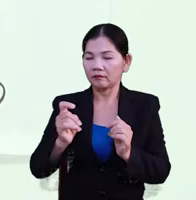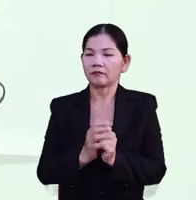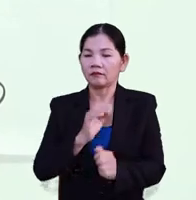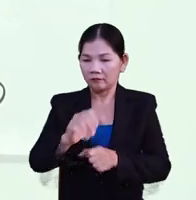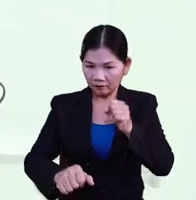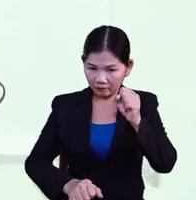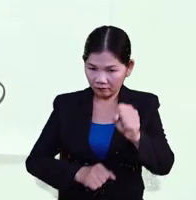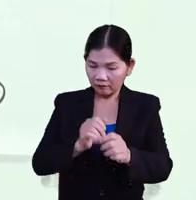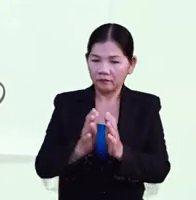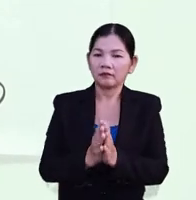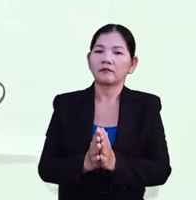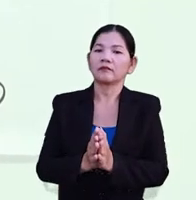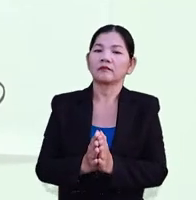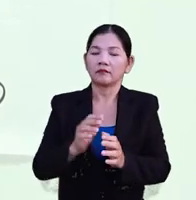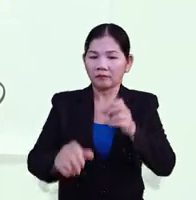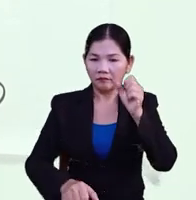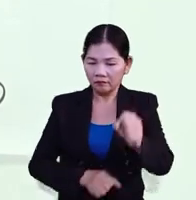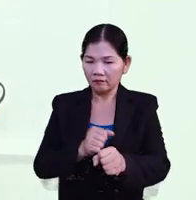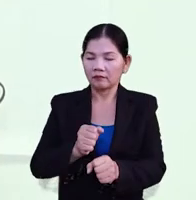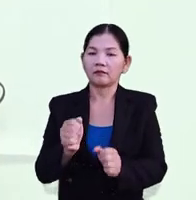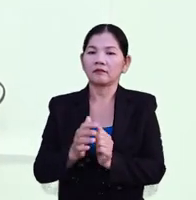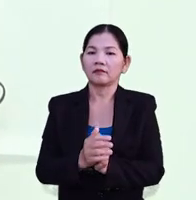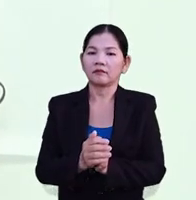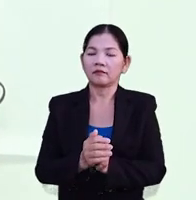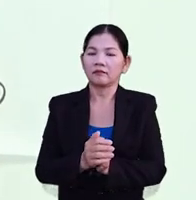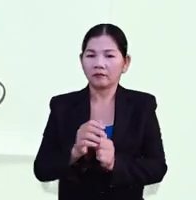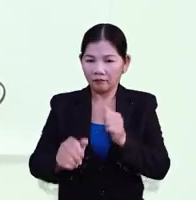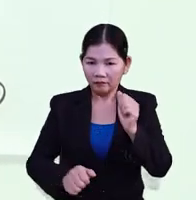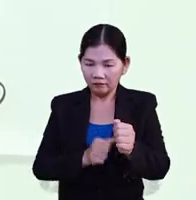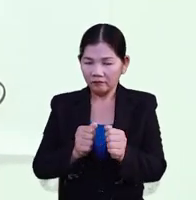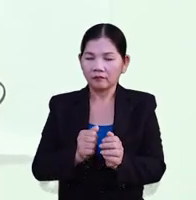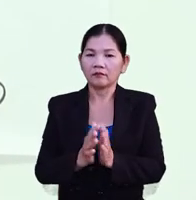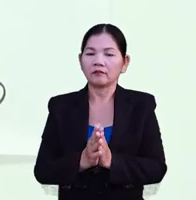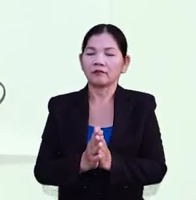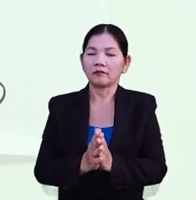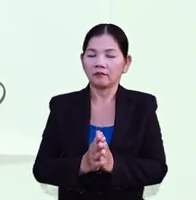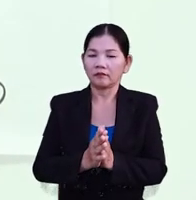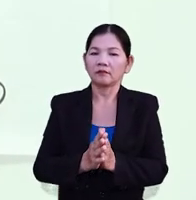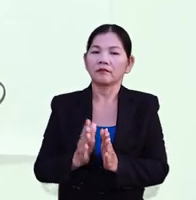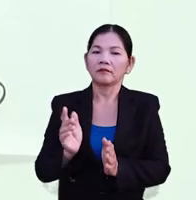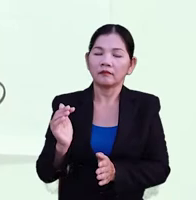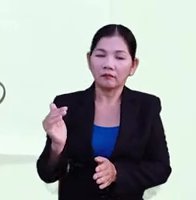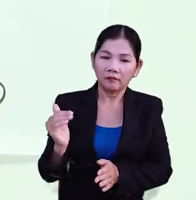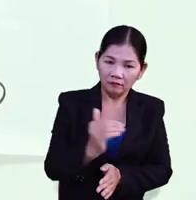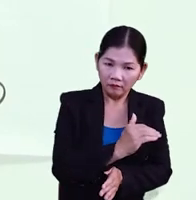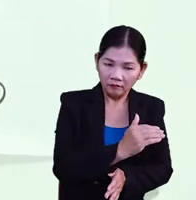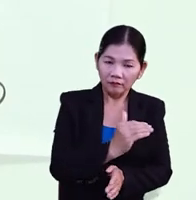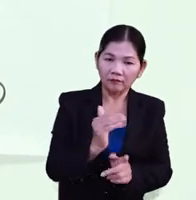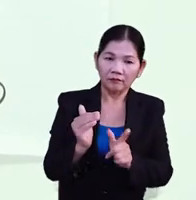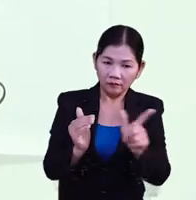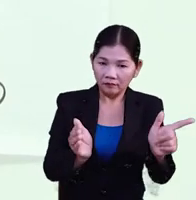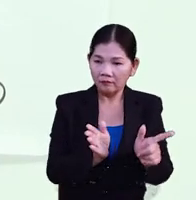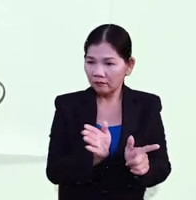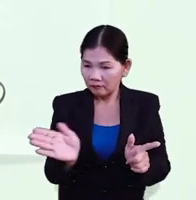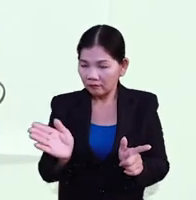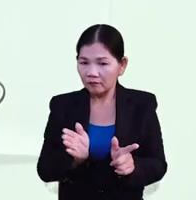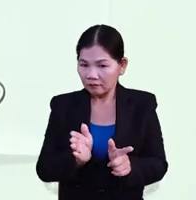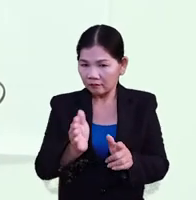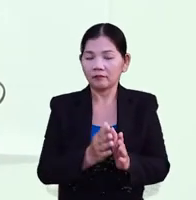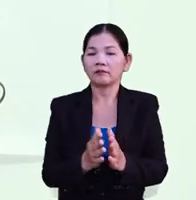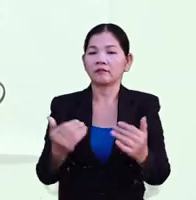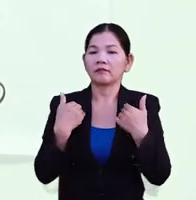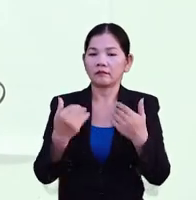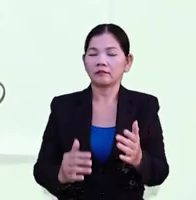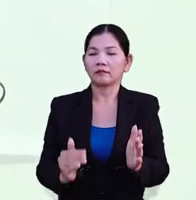ង់នៅខាងណាបោផាចាអញ្ចឹងអ្នកគ្រូអានសរុបឲ្យកូនស្ដាប់ចាឥឡូវនេះចាអ្ន